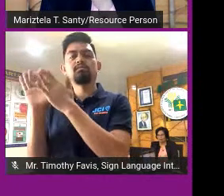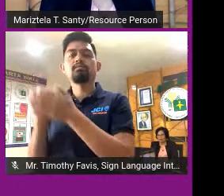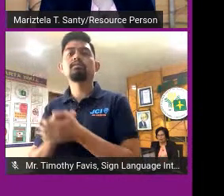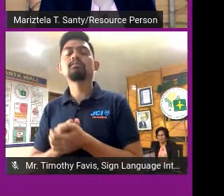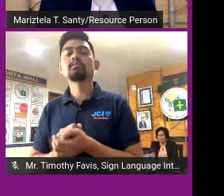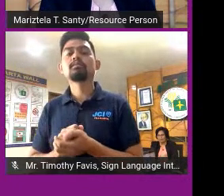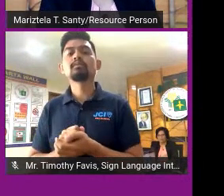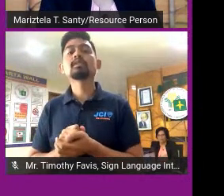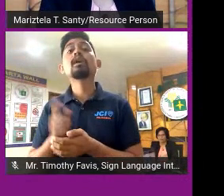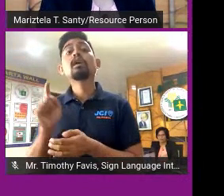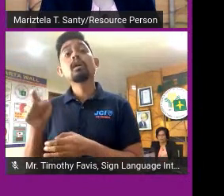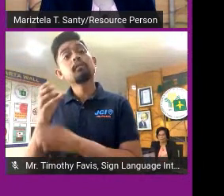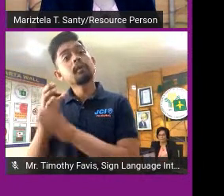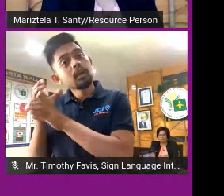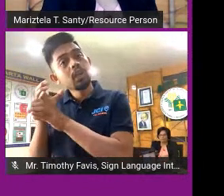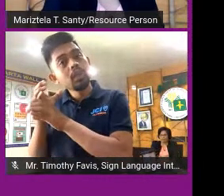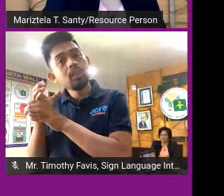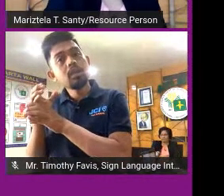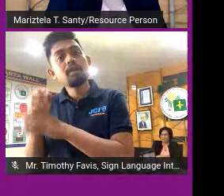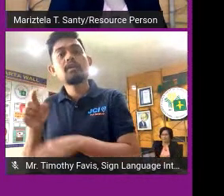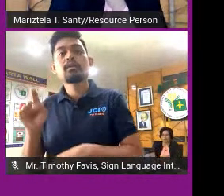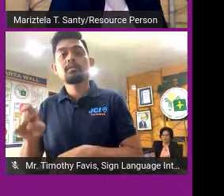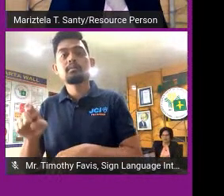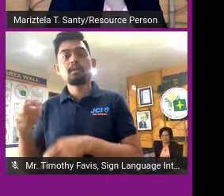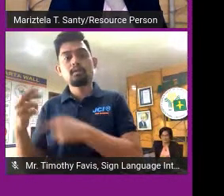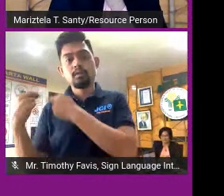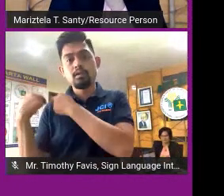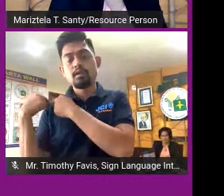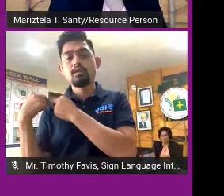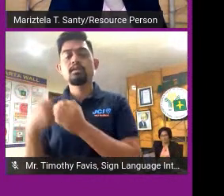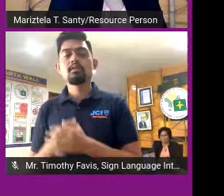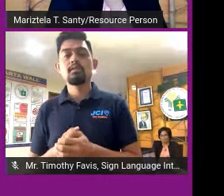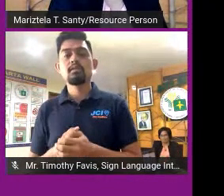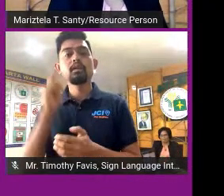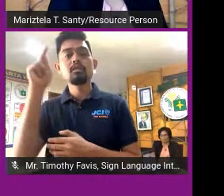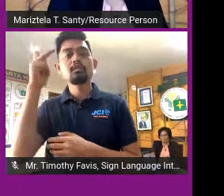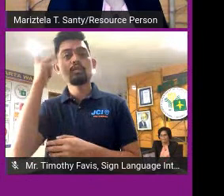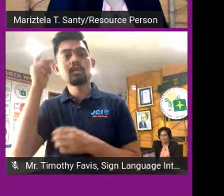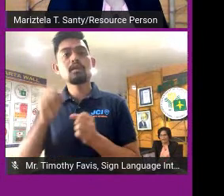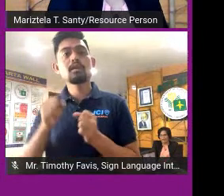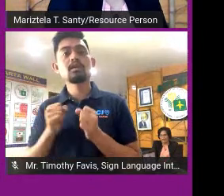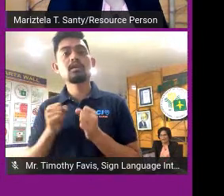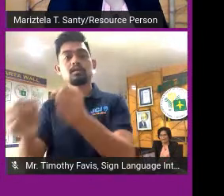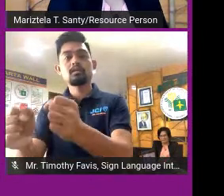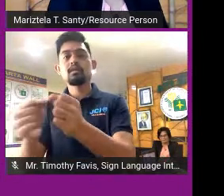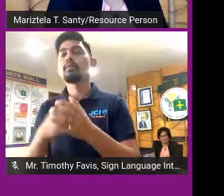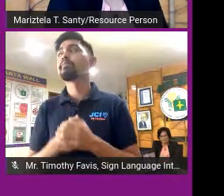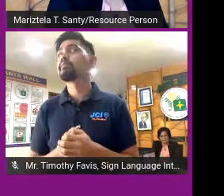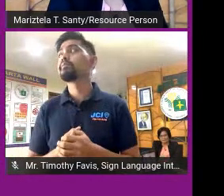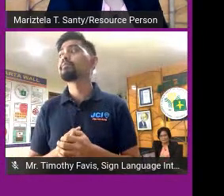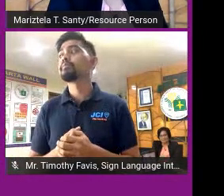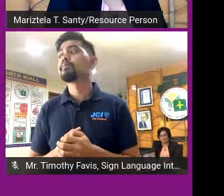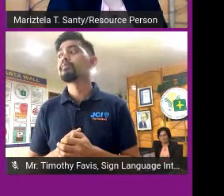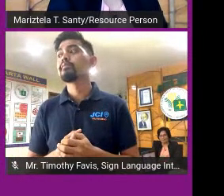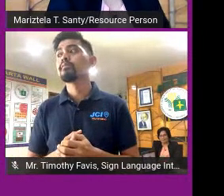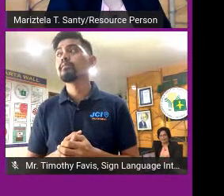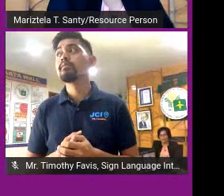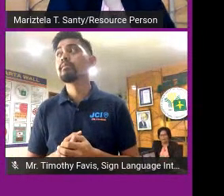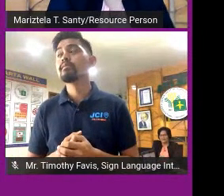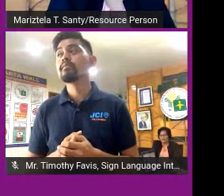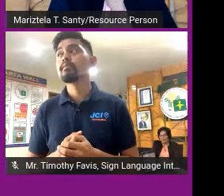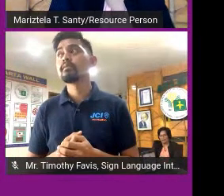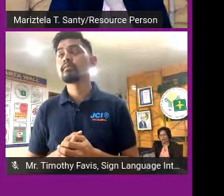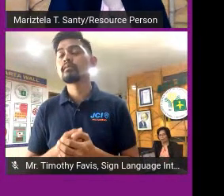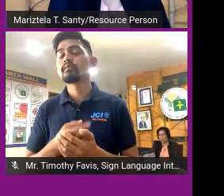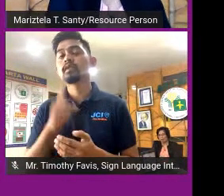po? Kasi usually, this is affected by political system. Ang katalingkasan at